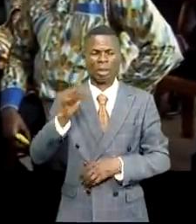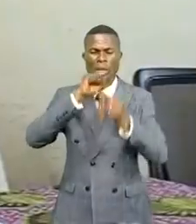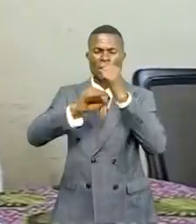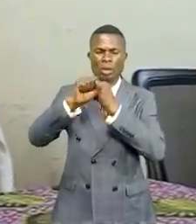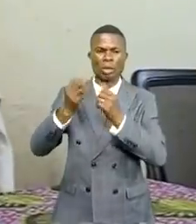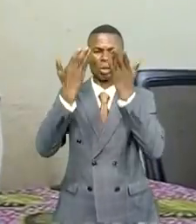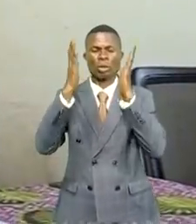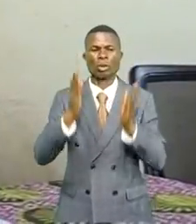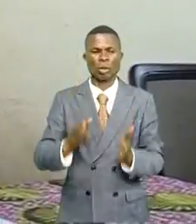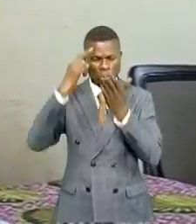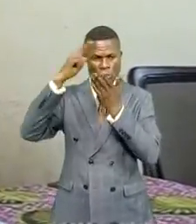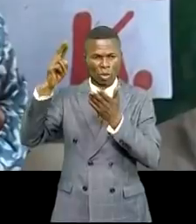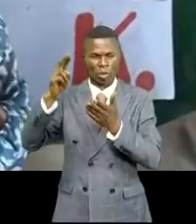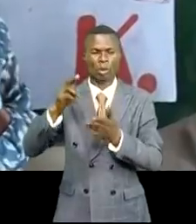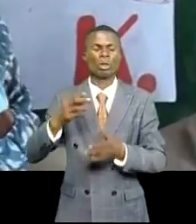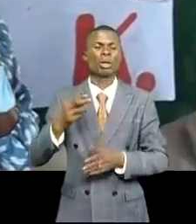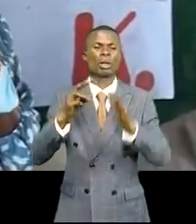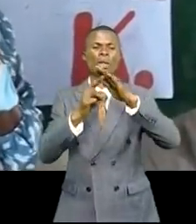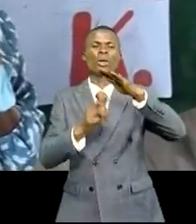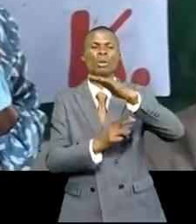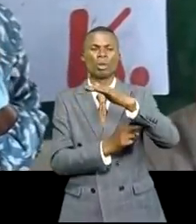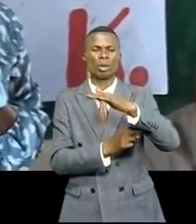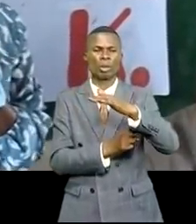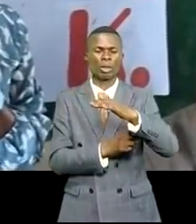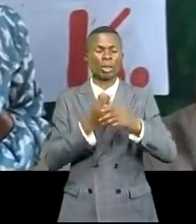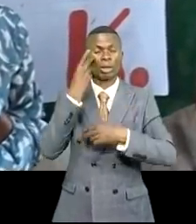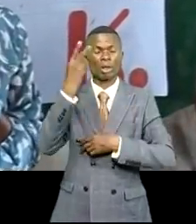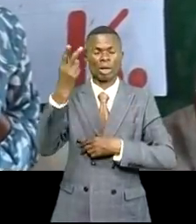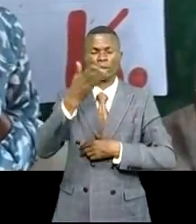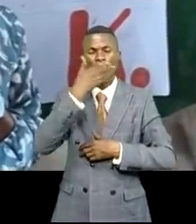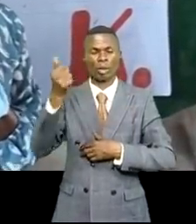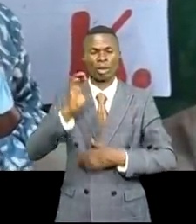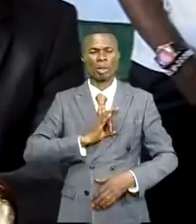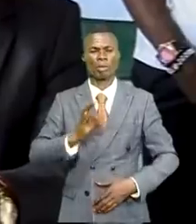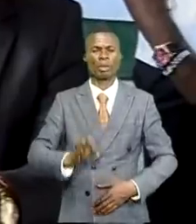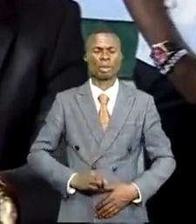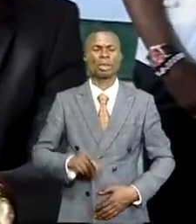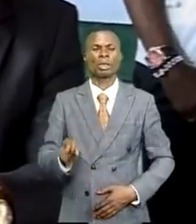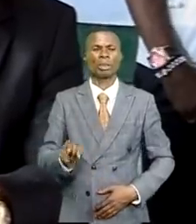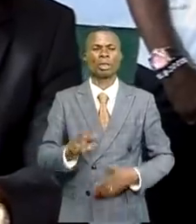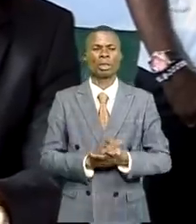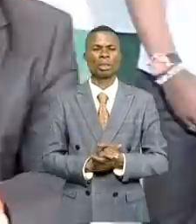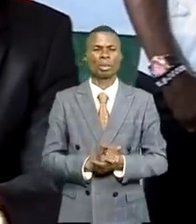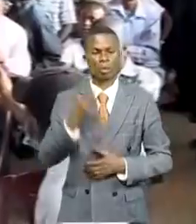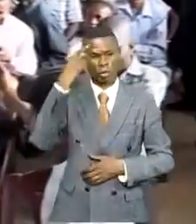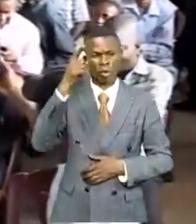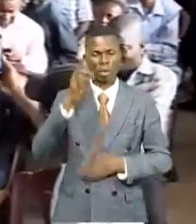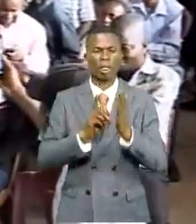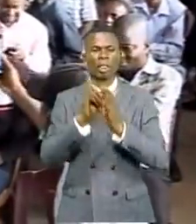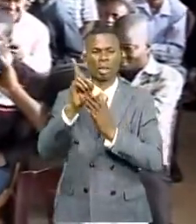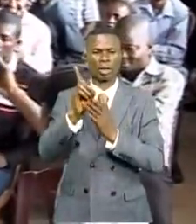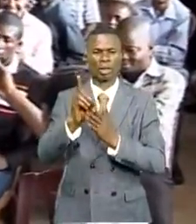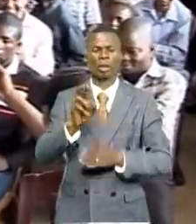les étudiants de l'université du Kwango sur les bien fondés de la vision du chef de l'État, Félix Antoine Tshisekedi de Tshilombo, pour le développement de